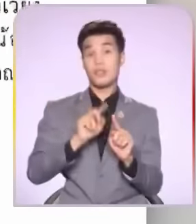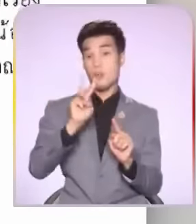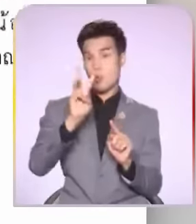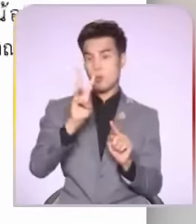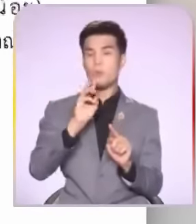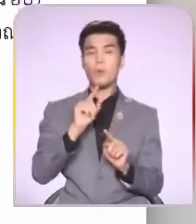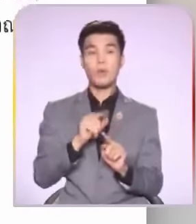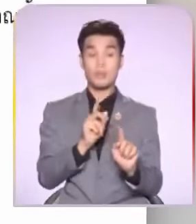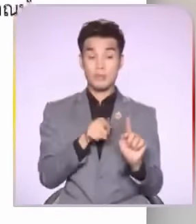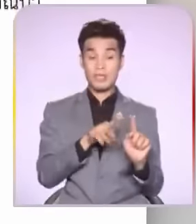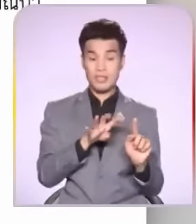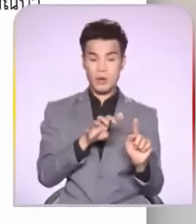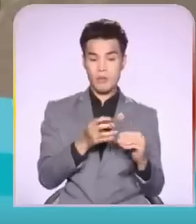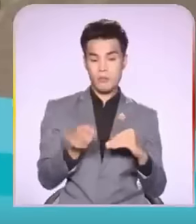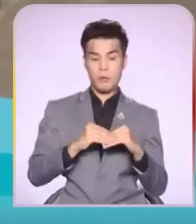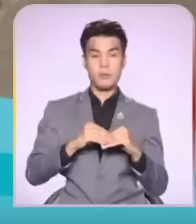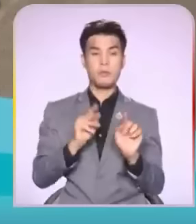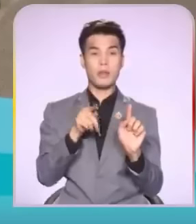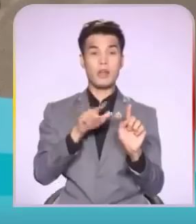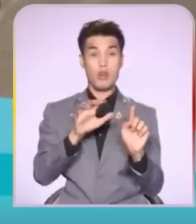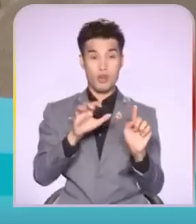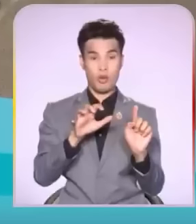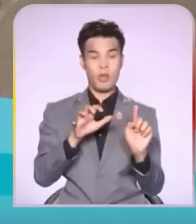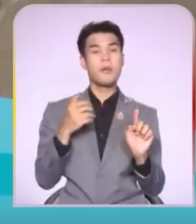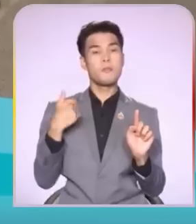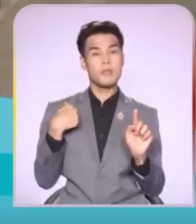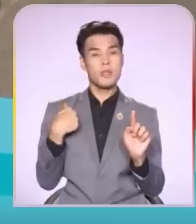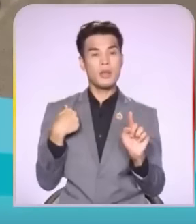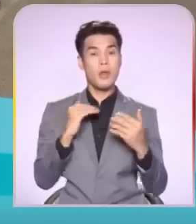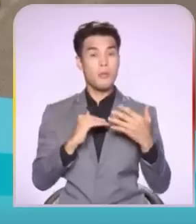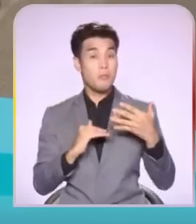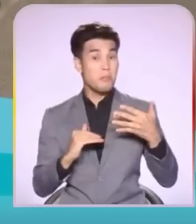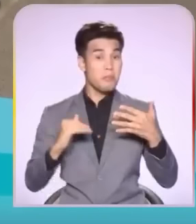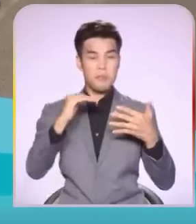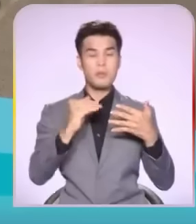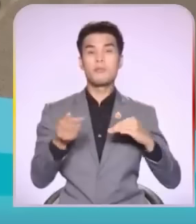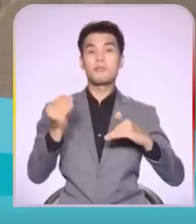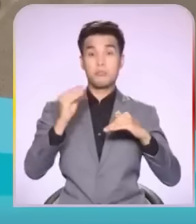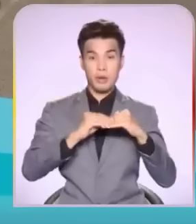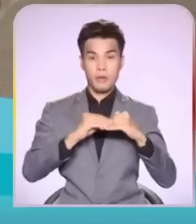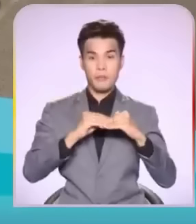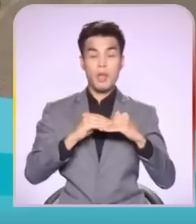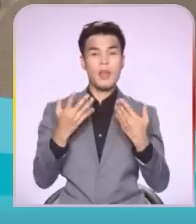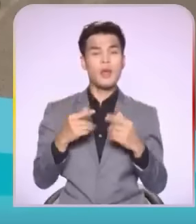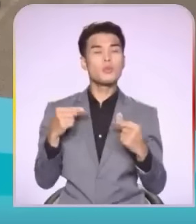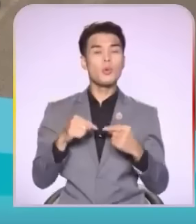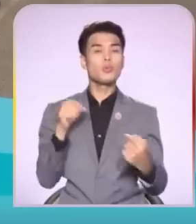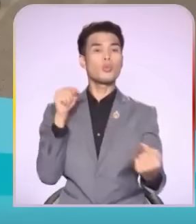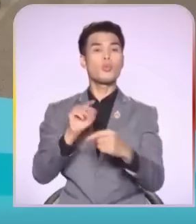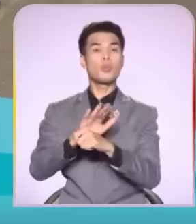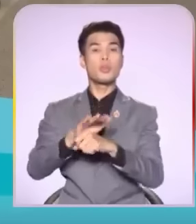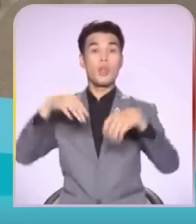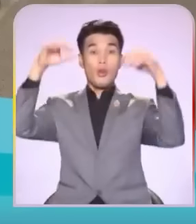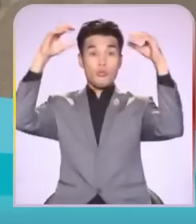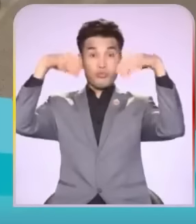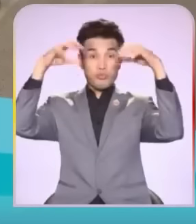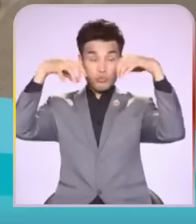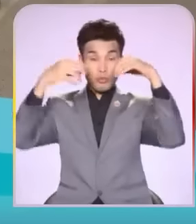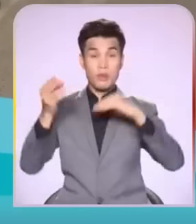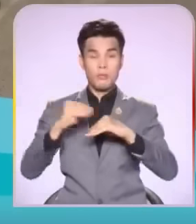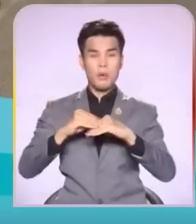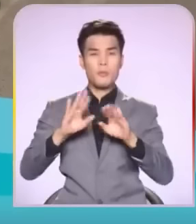1,490ไปถึง 1,500นะคะก็ทำให้มีการปรับระบายน้ำเพิ่มขึ้นไปนะแล้วก็ประจวบเหมาะกับที่ฝนมันตกเพิ่มขึ้น